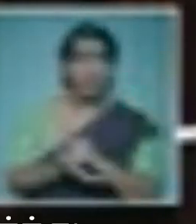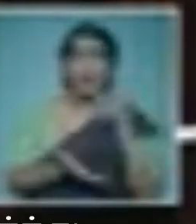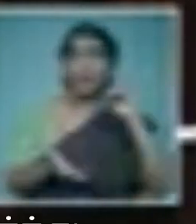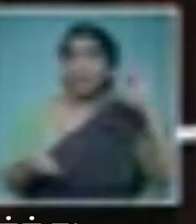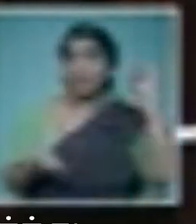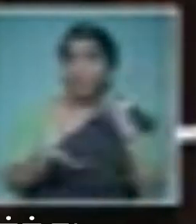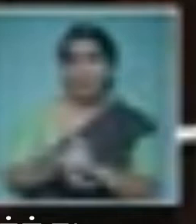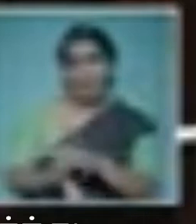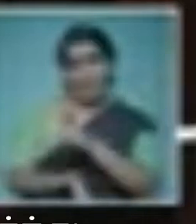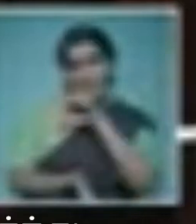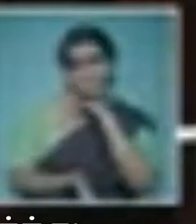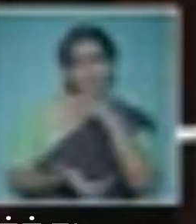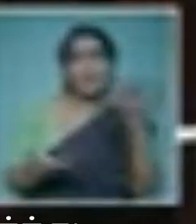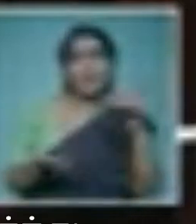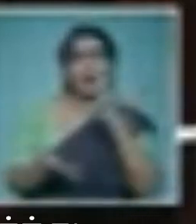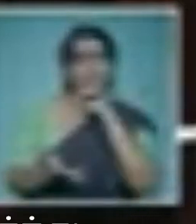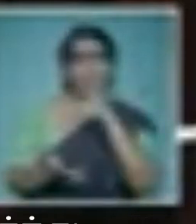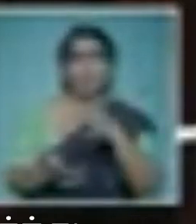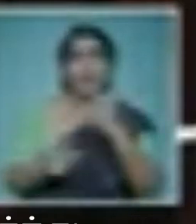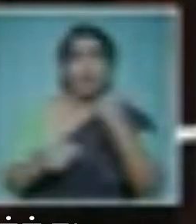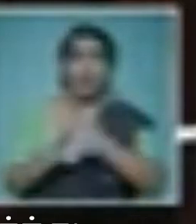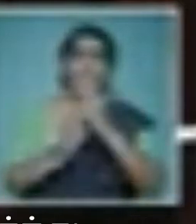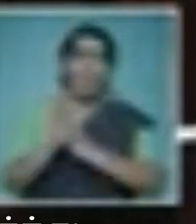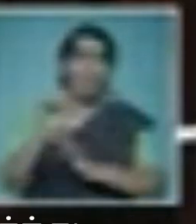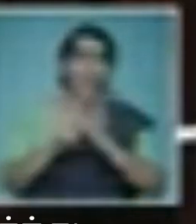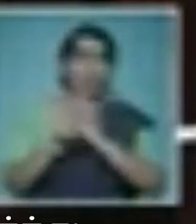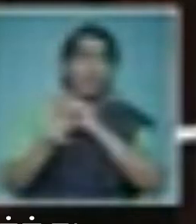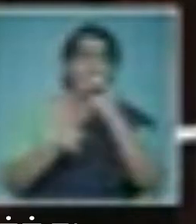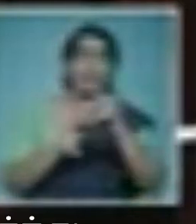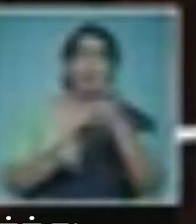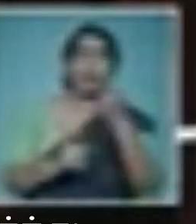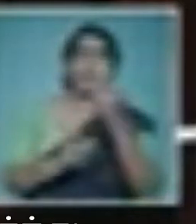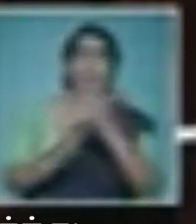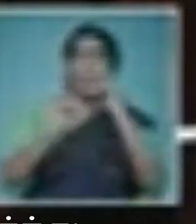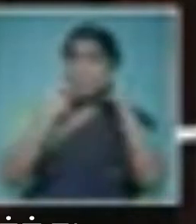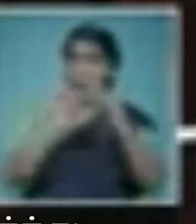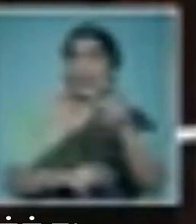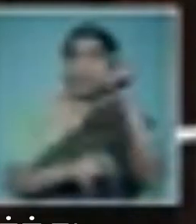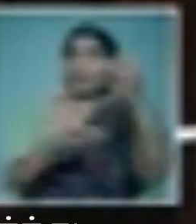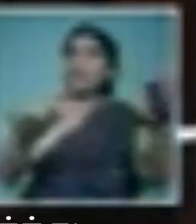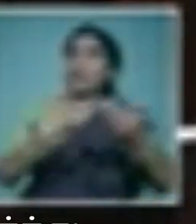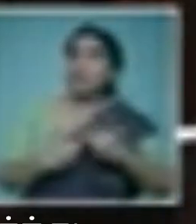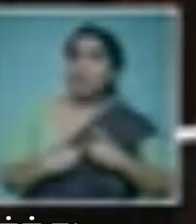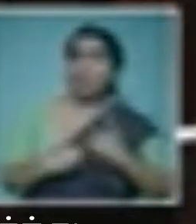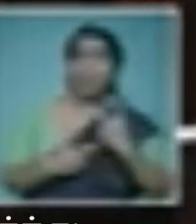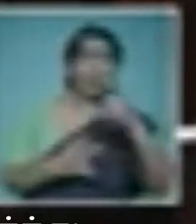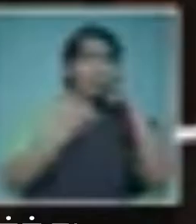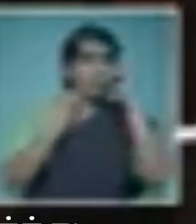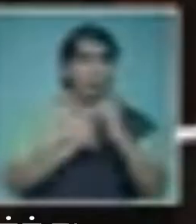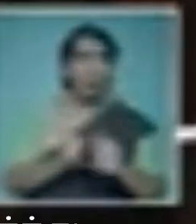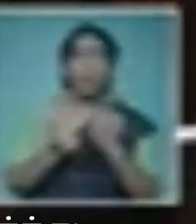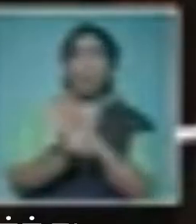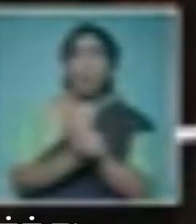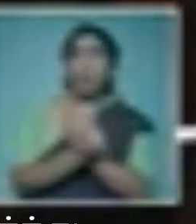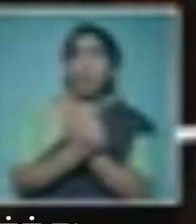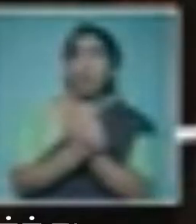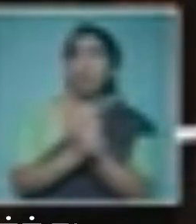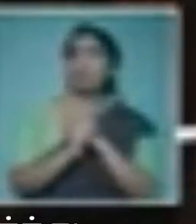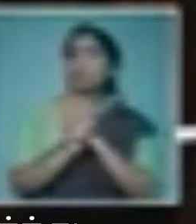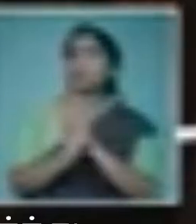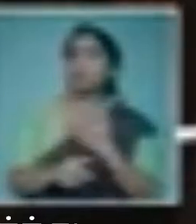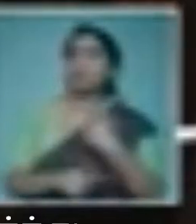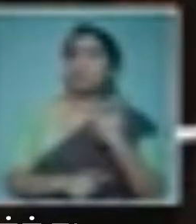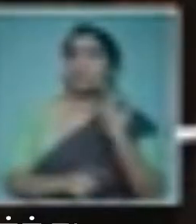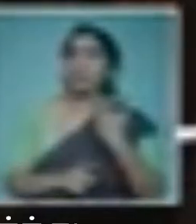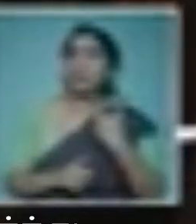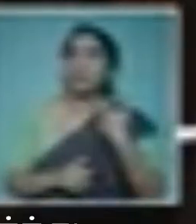එයාපෝට් එකේ ලැජ්ජ නැතුව රාජ්‍ය ඇමතිවරු මන්ත්‍රීවරු ගිහිල්ලා ඉන්නවා ආර්ථික ඝාතකයා පිළිගෙන අරගෙන එන්න ආර්ථික ඝාතකයාට පොලිසිය ආරක්ෂා දෙනවා මං හිතුවේ